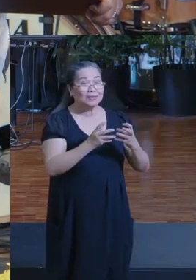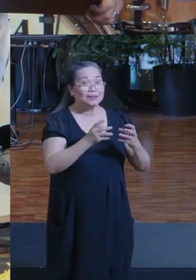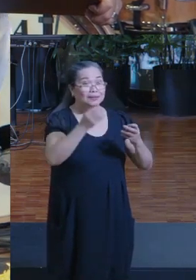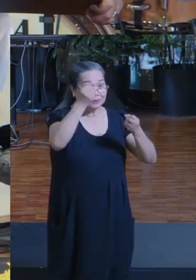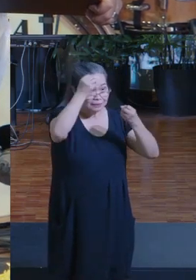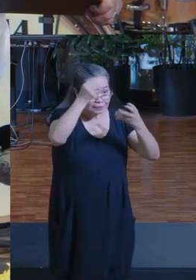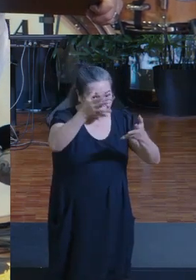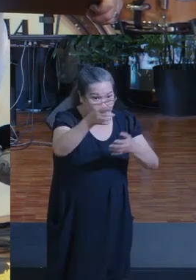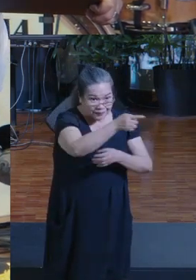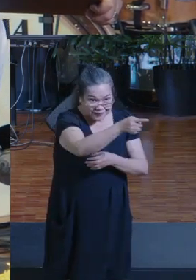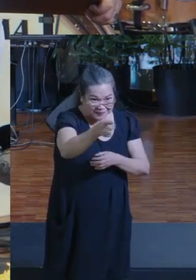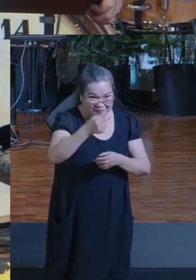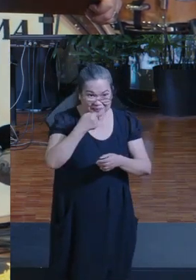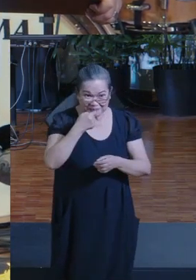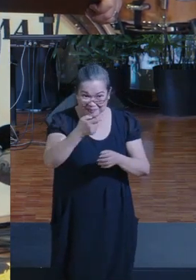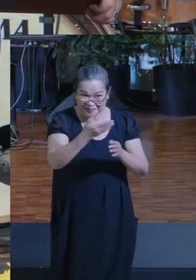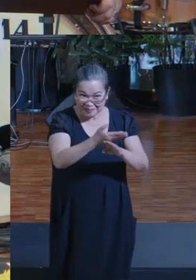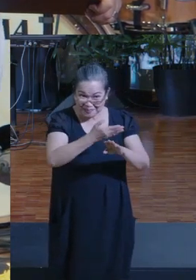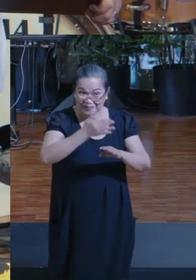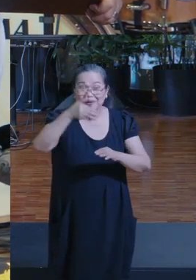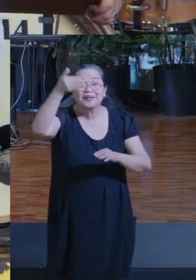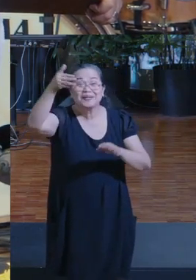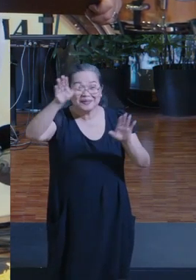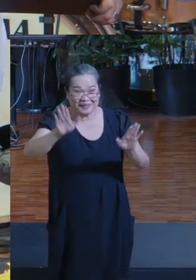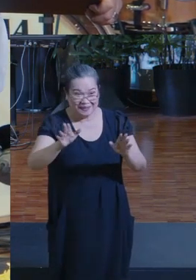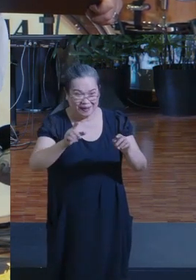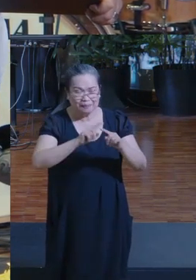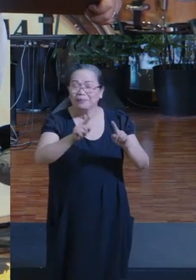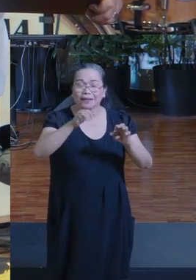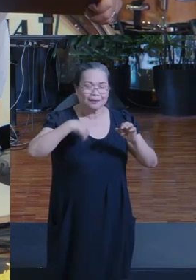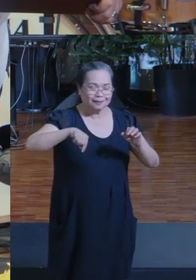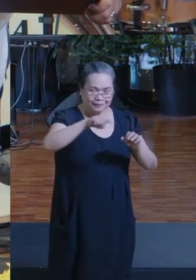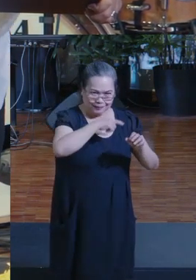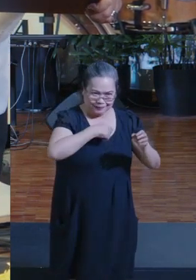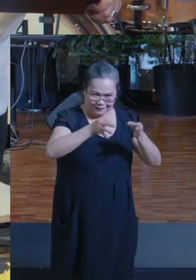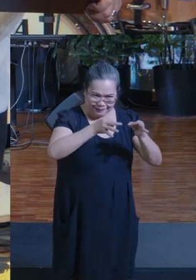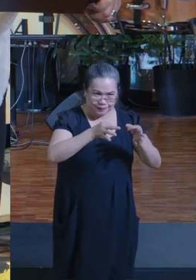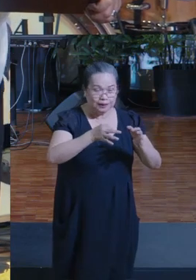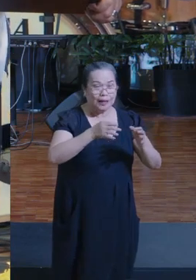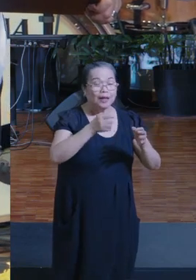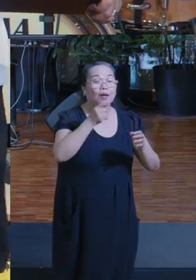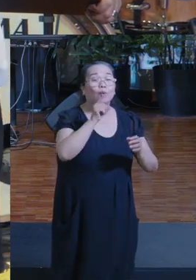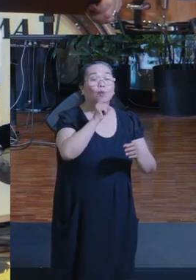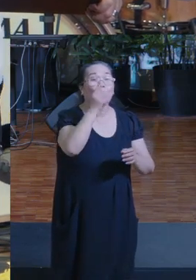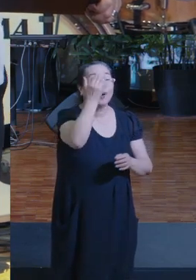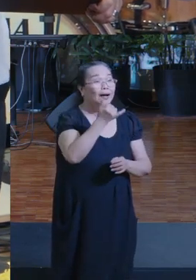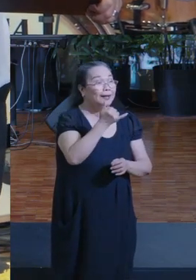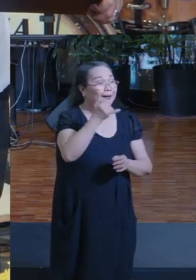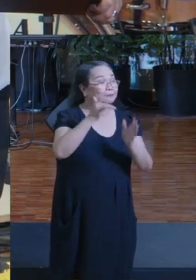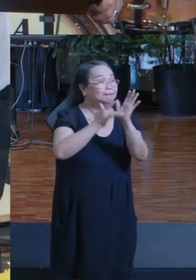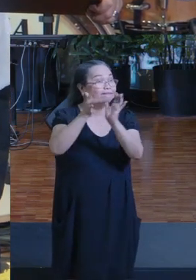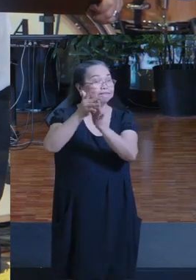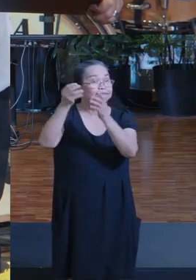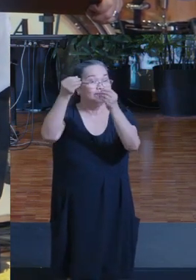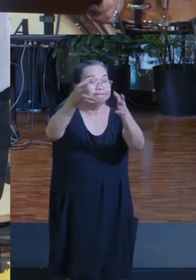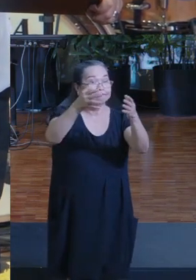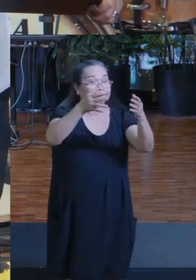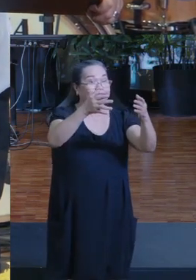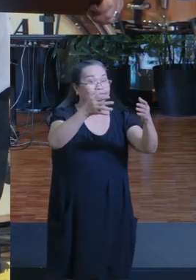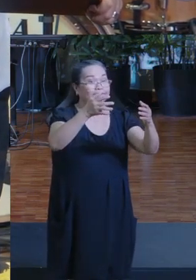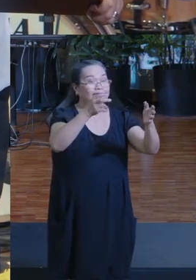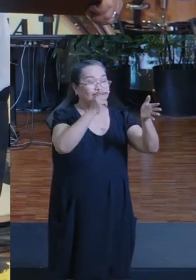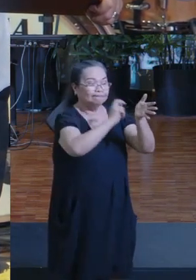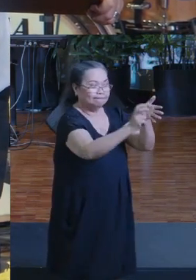ng konting preview. Ang layunin ng pagbigay ng batas sa pamamagitan ni